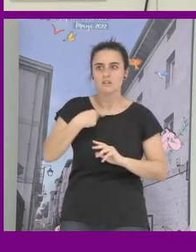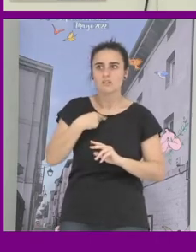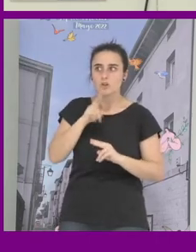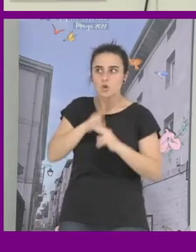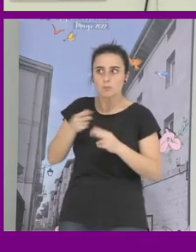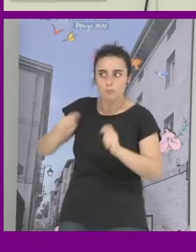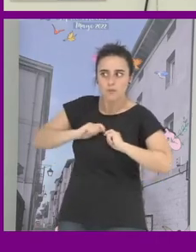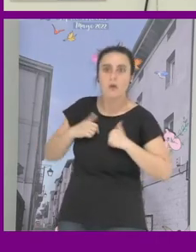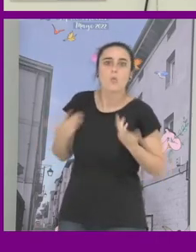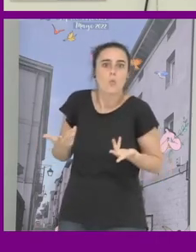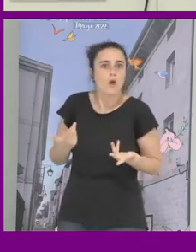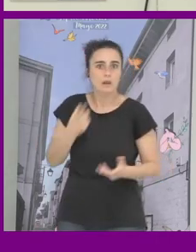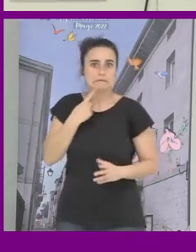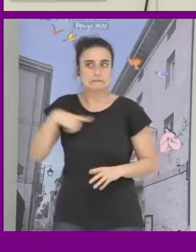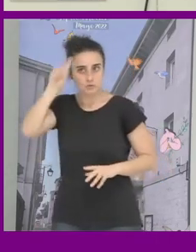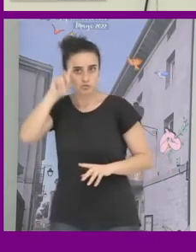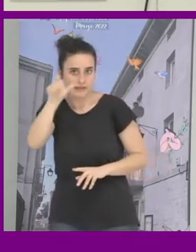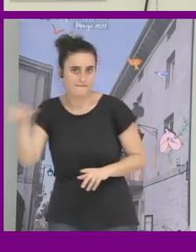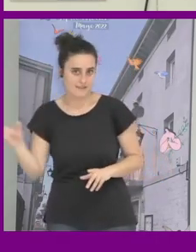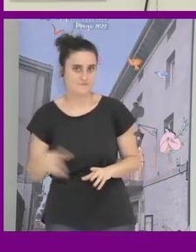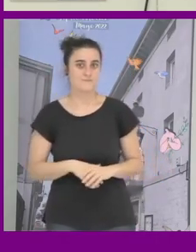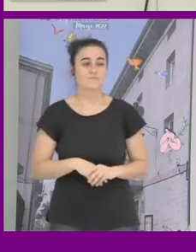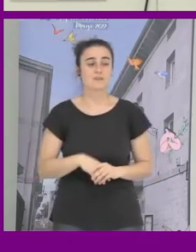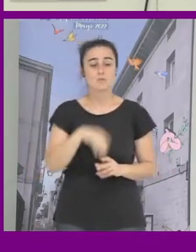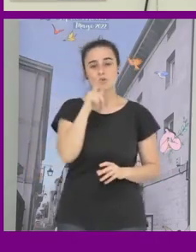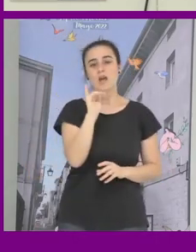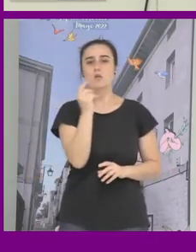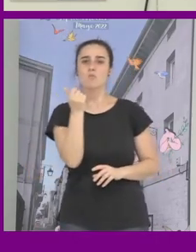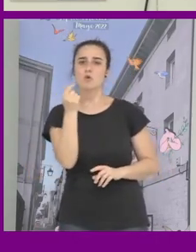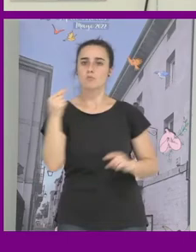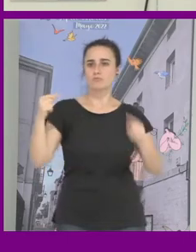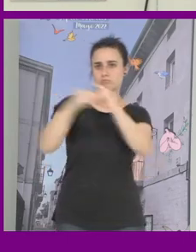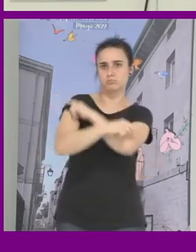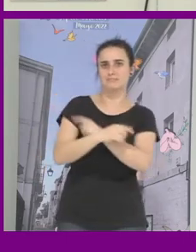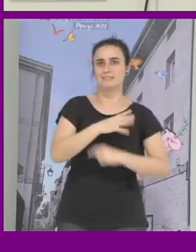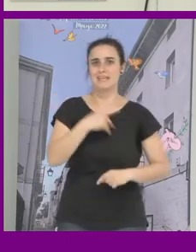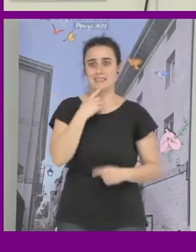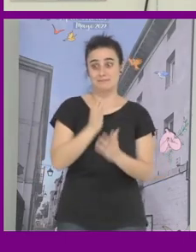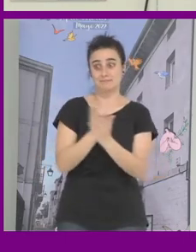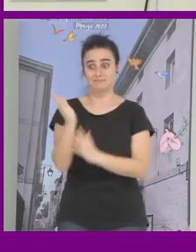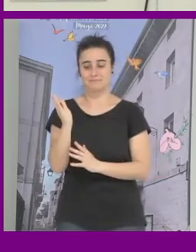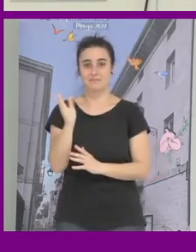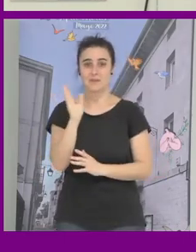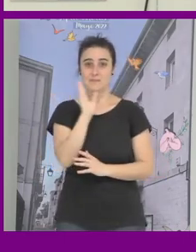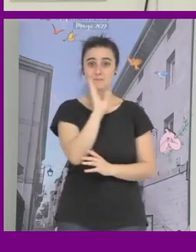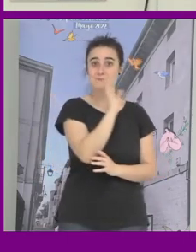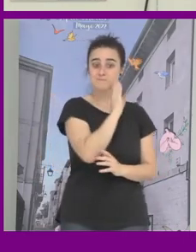Bai? Orduan, bueno, daukagu hori ba, bi, oza, kontraste moduko bat, alde batetik ama